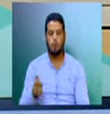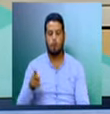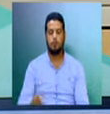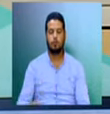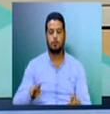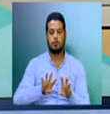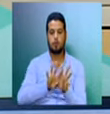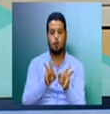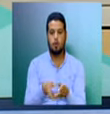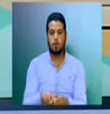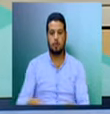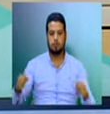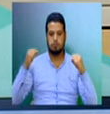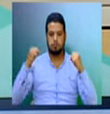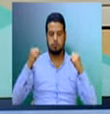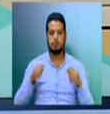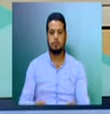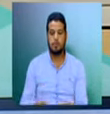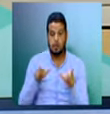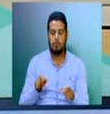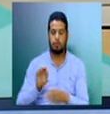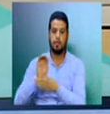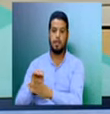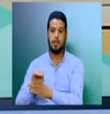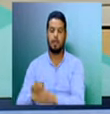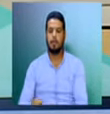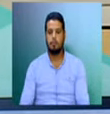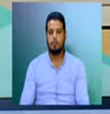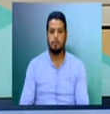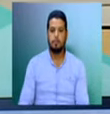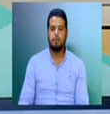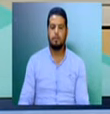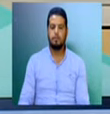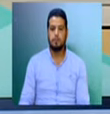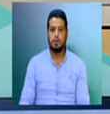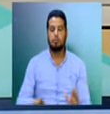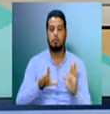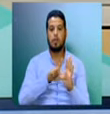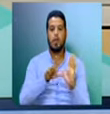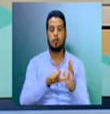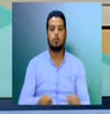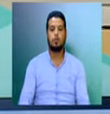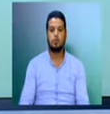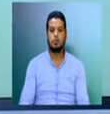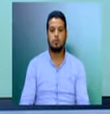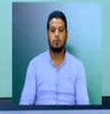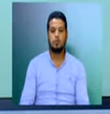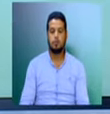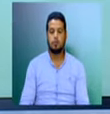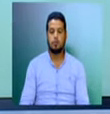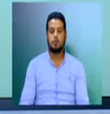مستقرة، ضرورة تحصينها وحمايتها بمنظومة متكاملة. هذه المنظومة تشمل